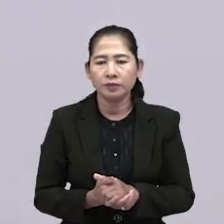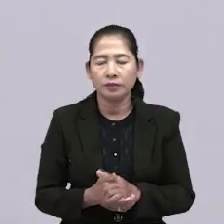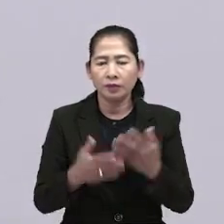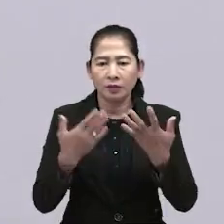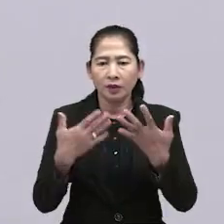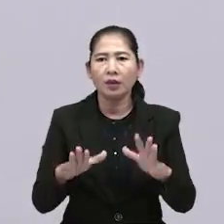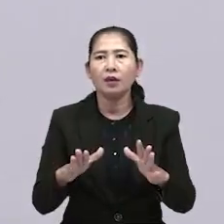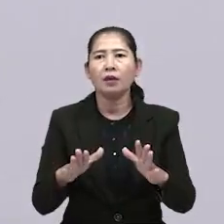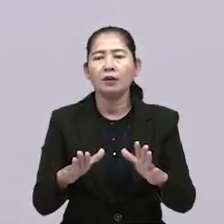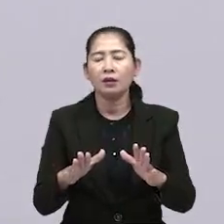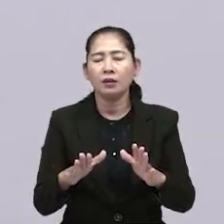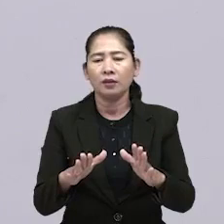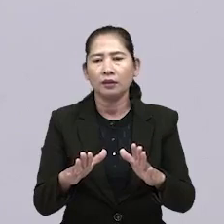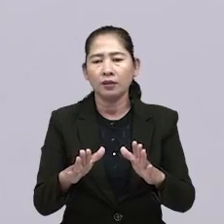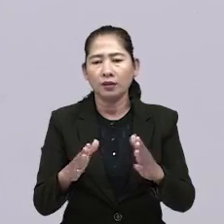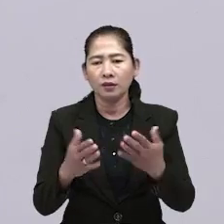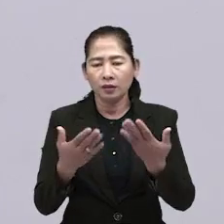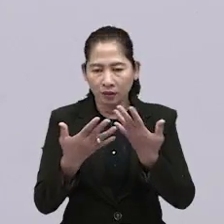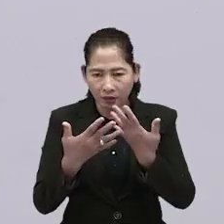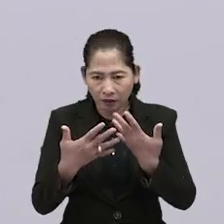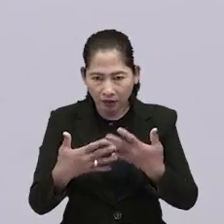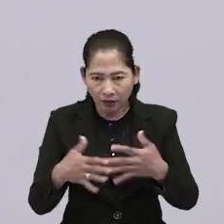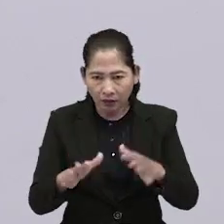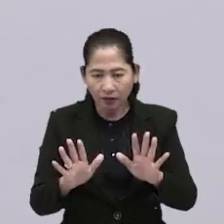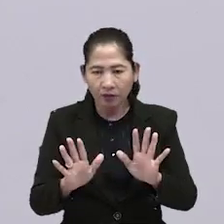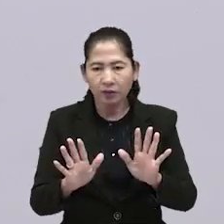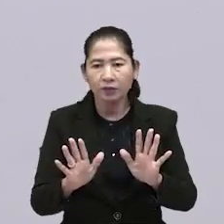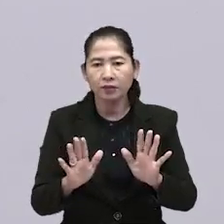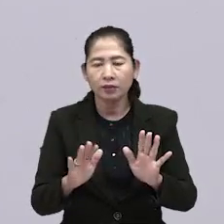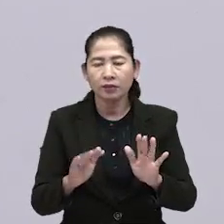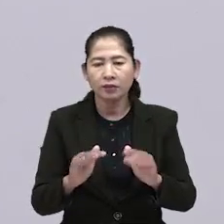ហើយសែន